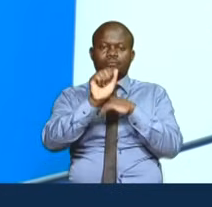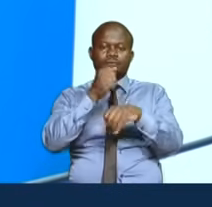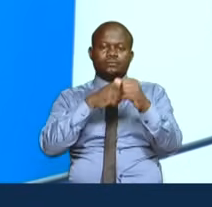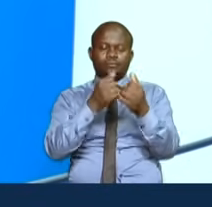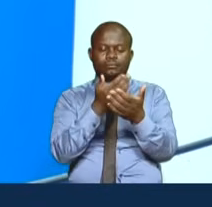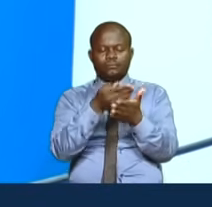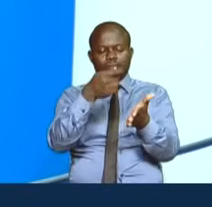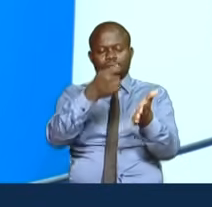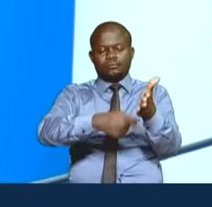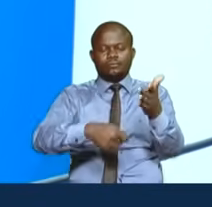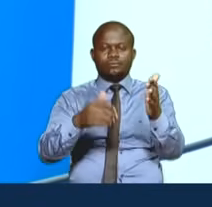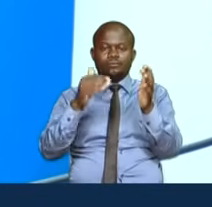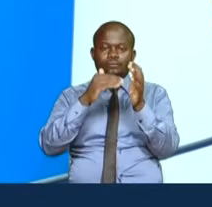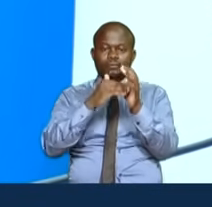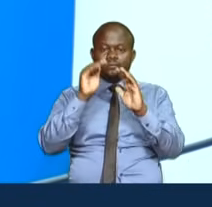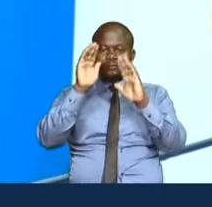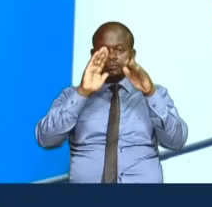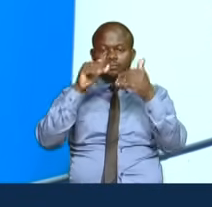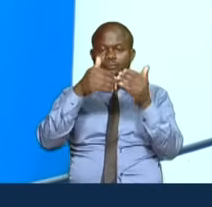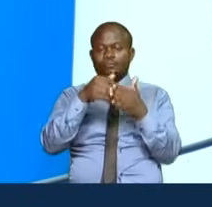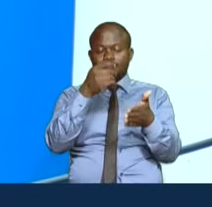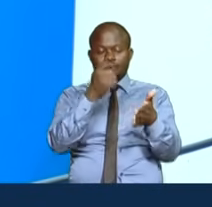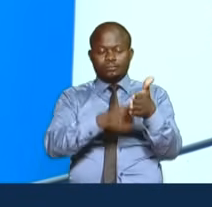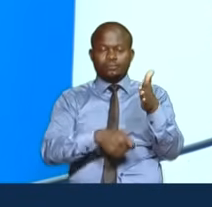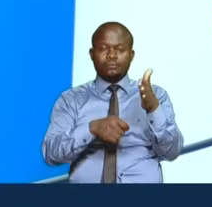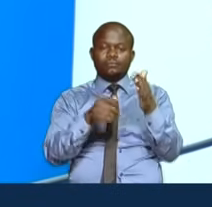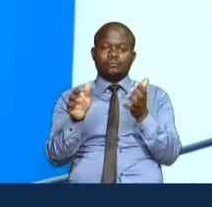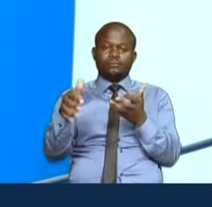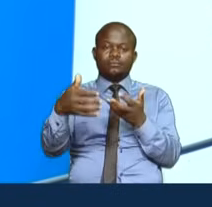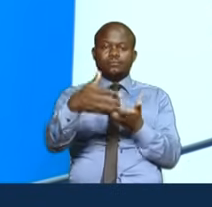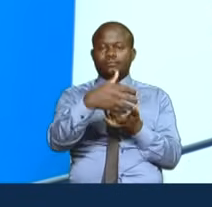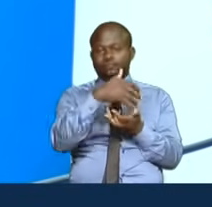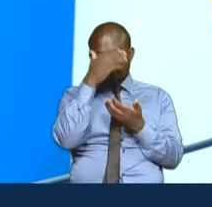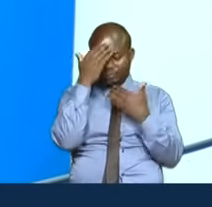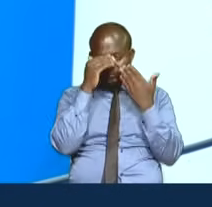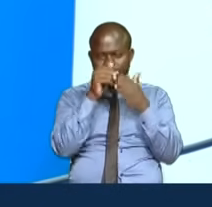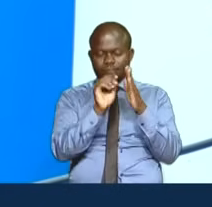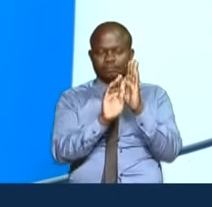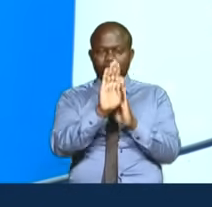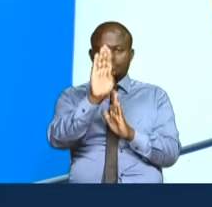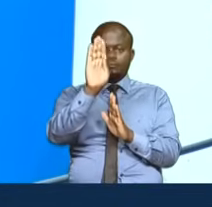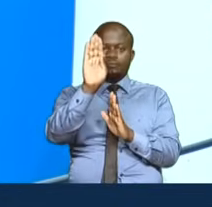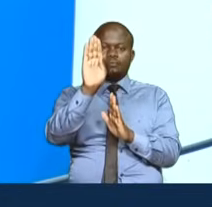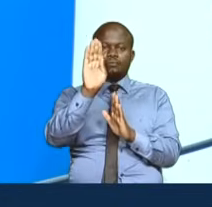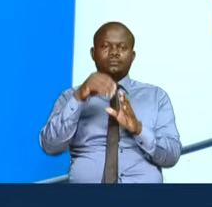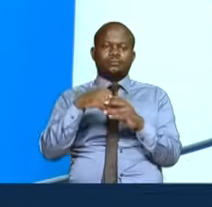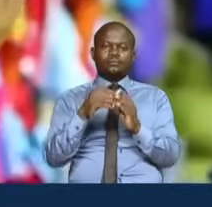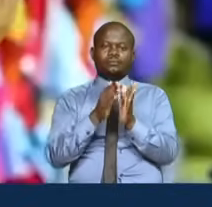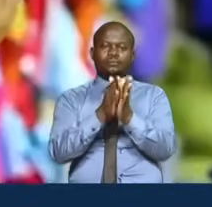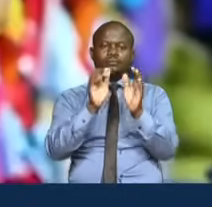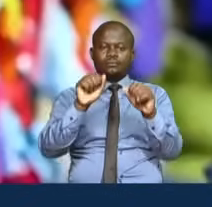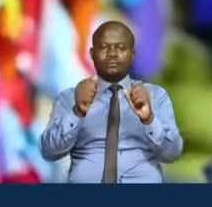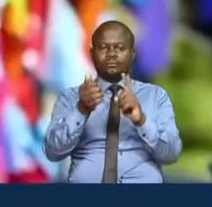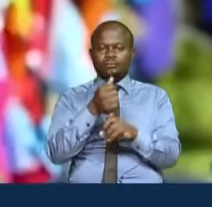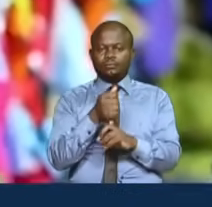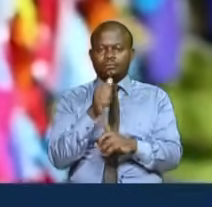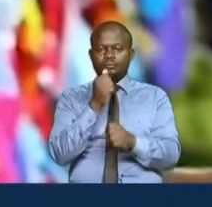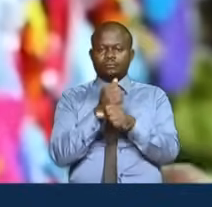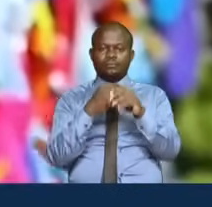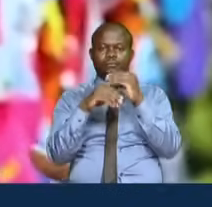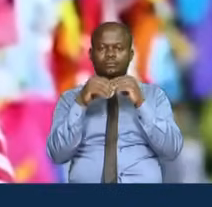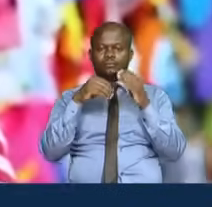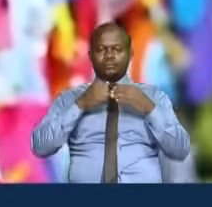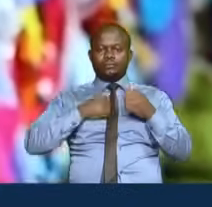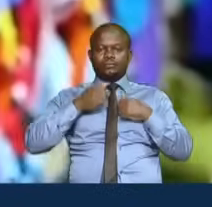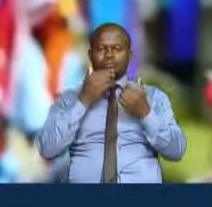by'isoresha ndetse n'uruhare rw'imisoro ikusanywa kugira ngo iterambere rusange rigerweho Abakora ubucuruzi mu